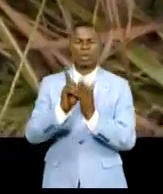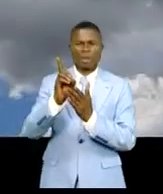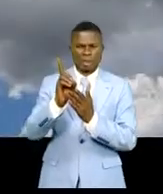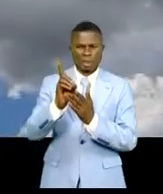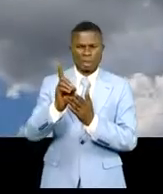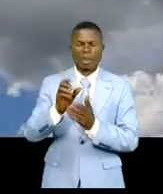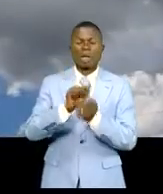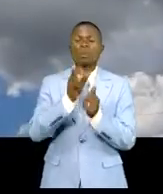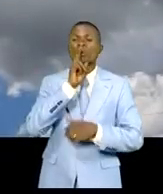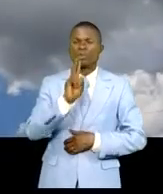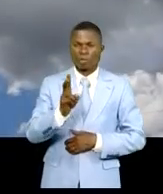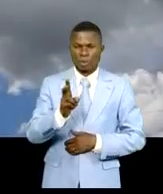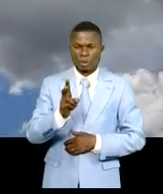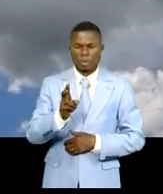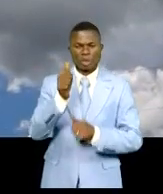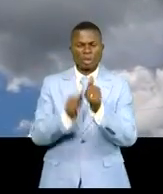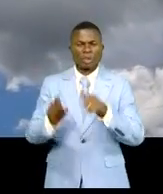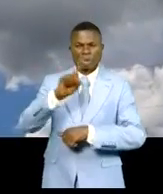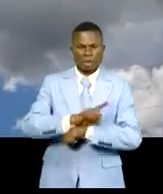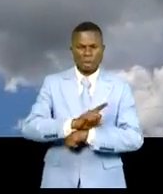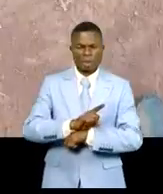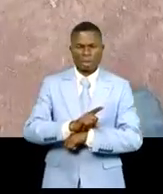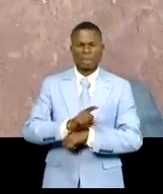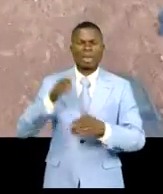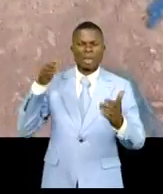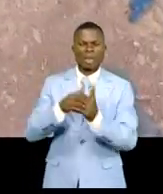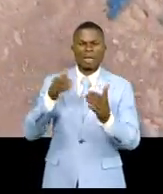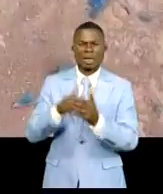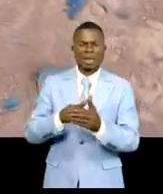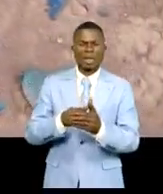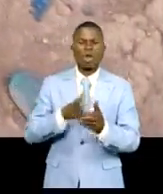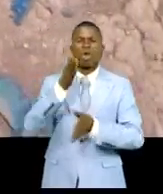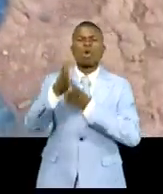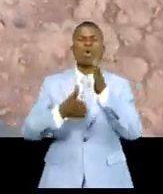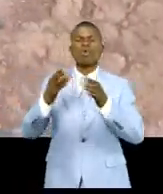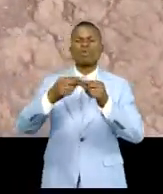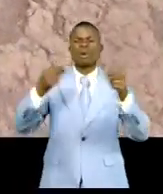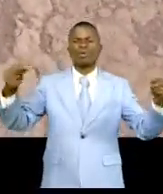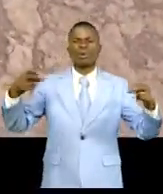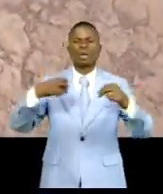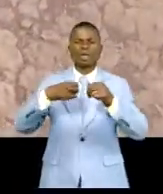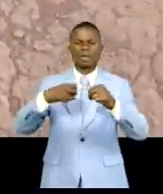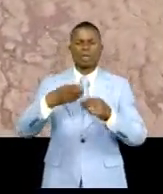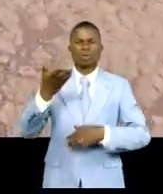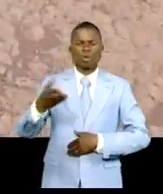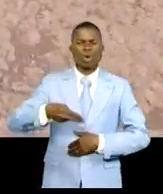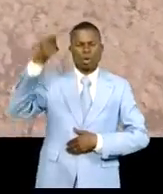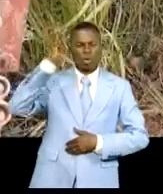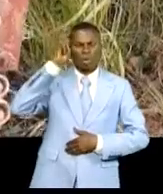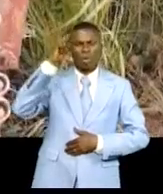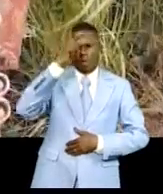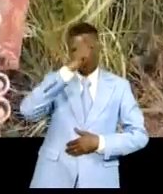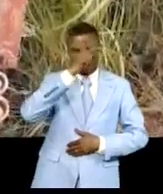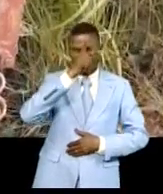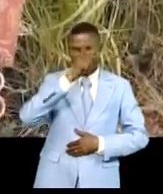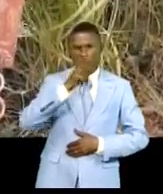est vraie et c'est vu au quotidien. Victime des actes de vandalisme récurrents, les installations de la SNEL SA dans le Haut-Katanga